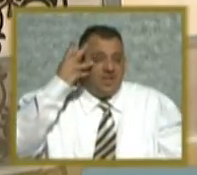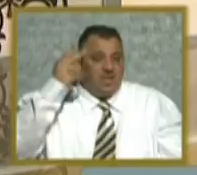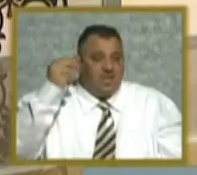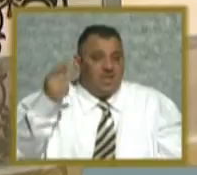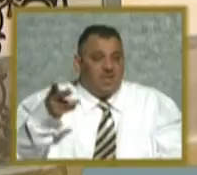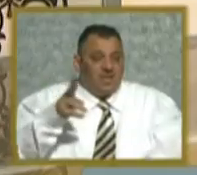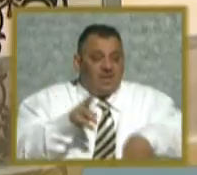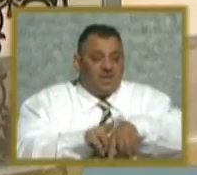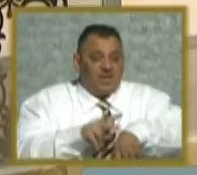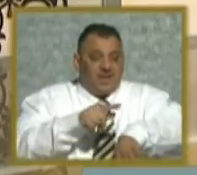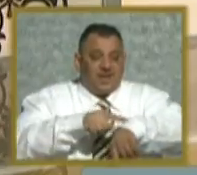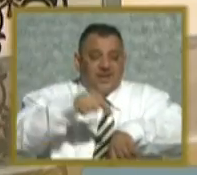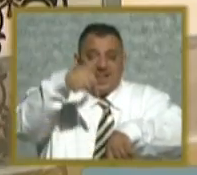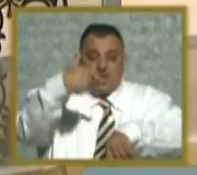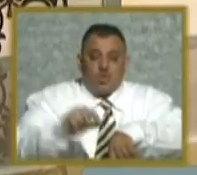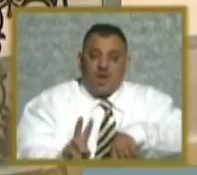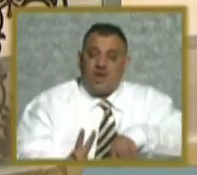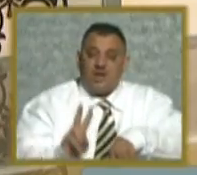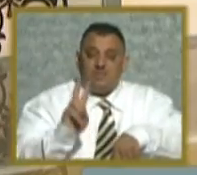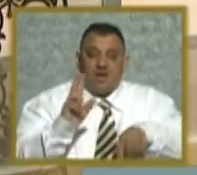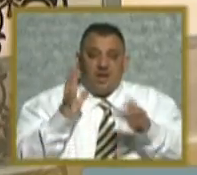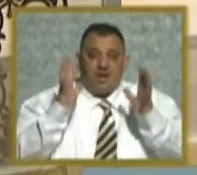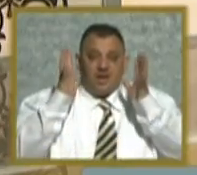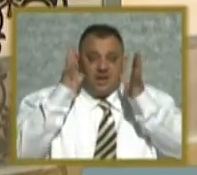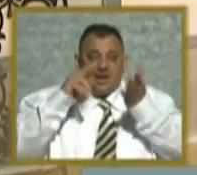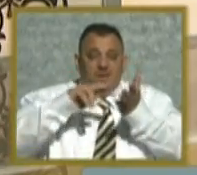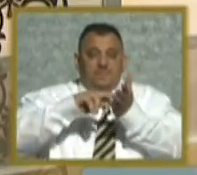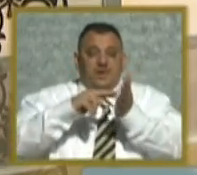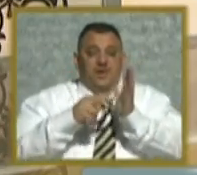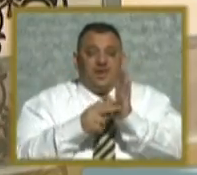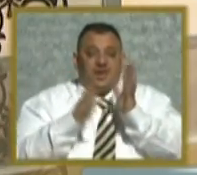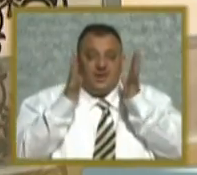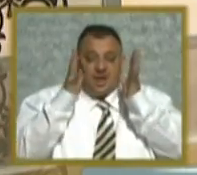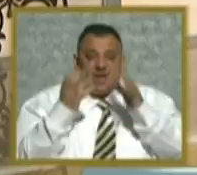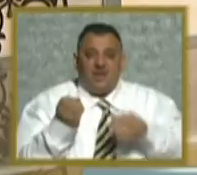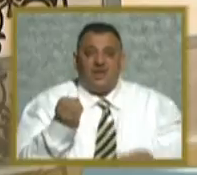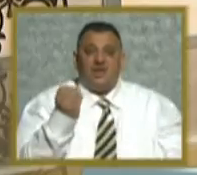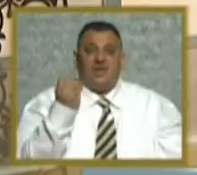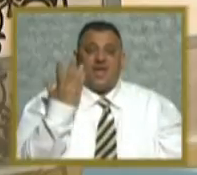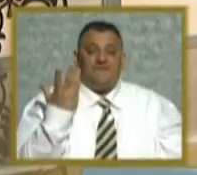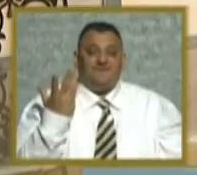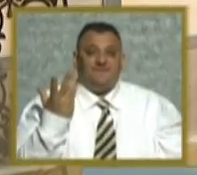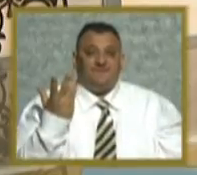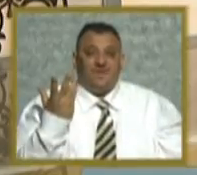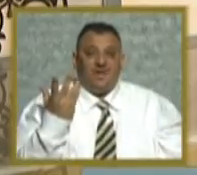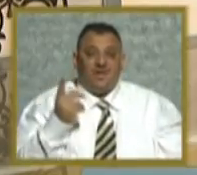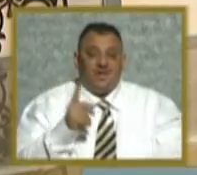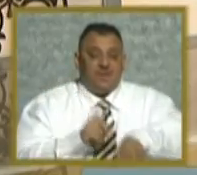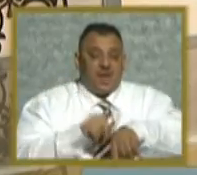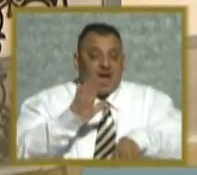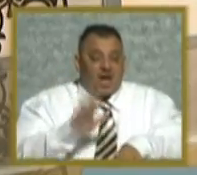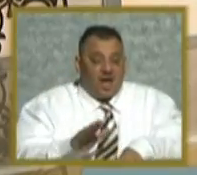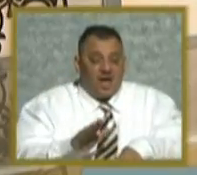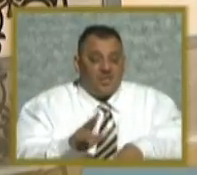ساعة 6:30 7، إيش الحكم اللي اسمه ده أصلي فايتة ولا